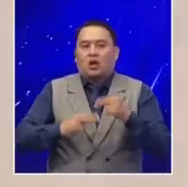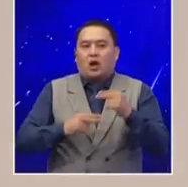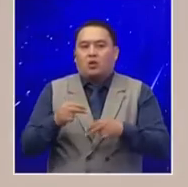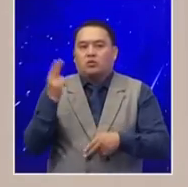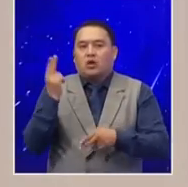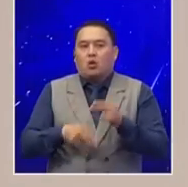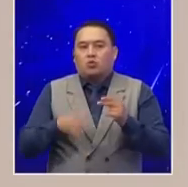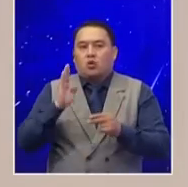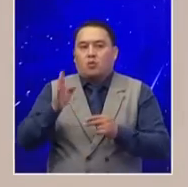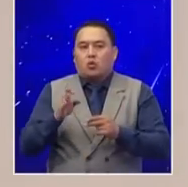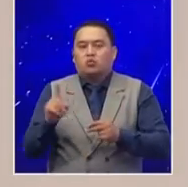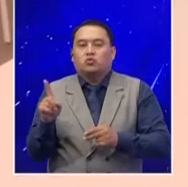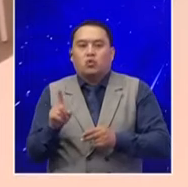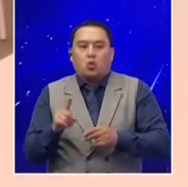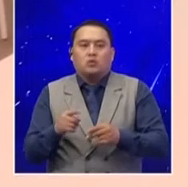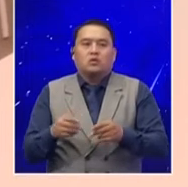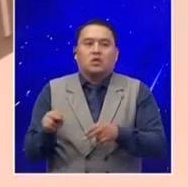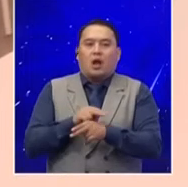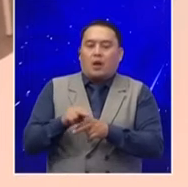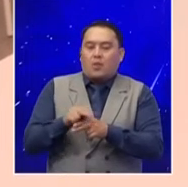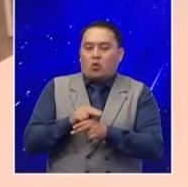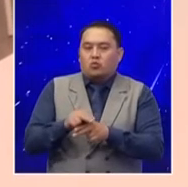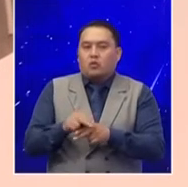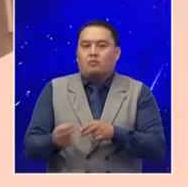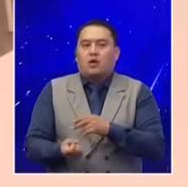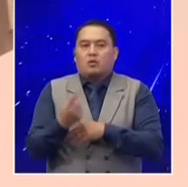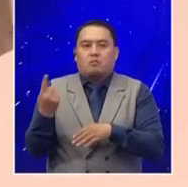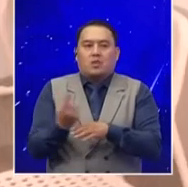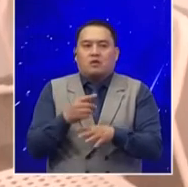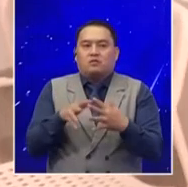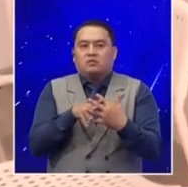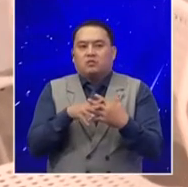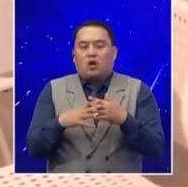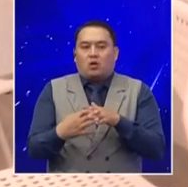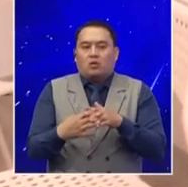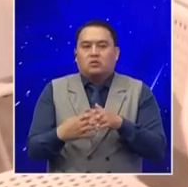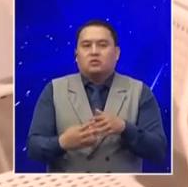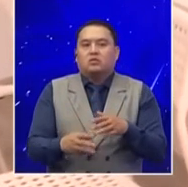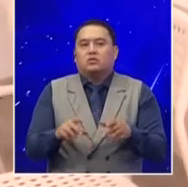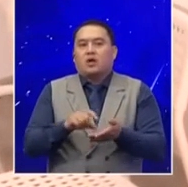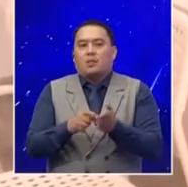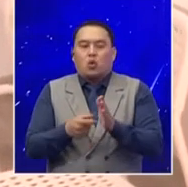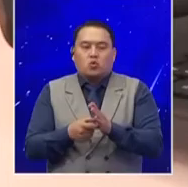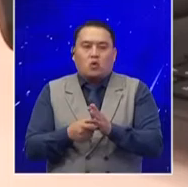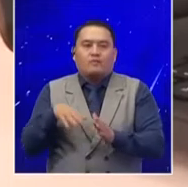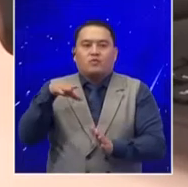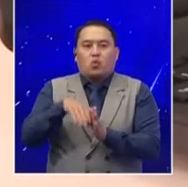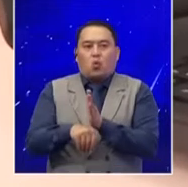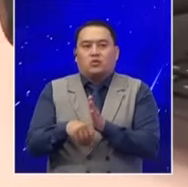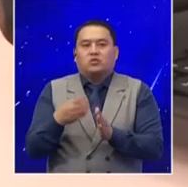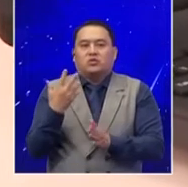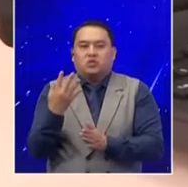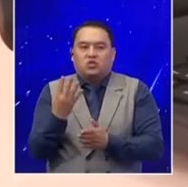все закончат. Стоит отметить, что за счет реконструкции здесь появилась первая в сельской местности STEM-лаборатория. Она включает в себя